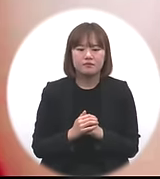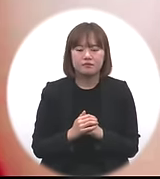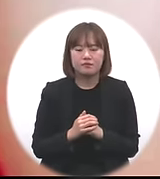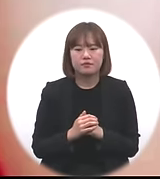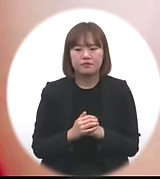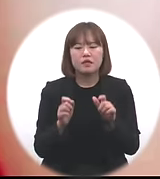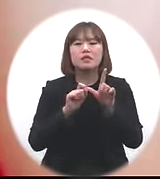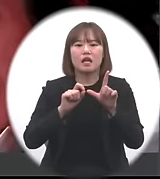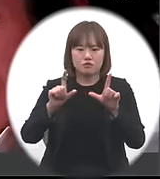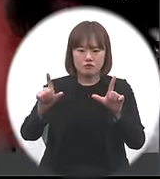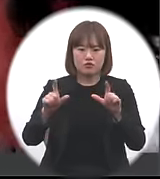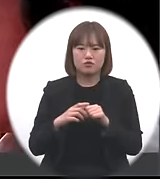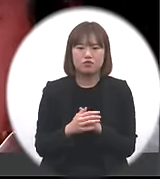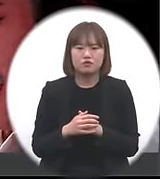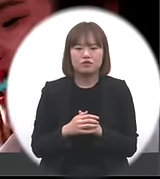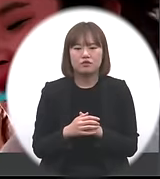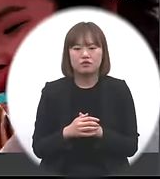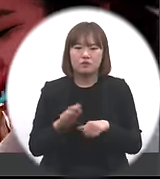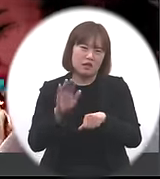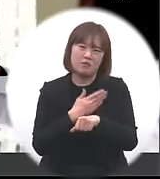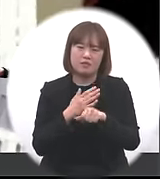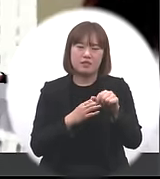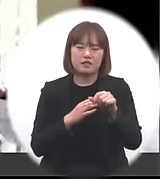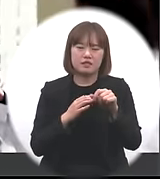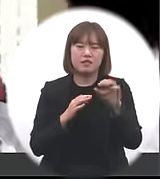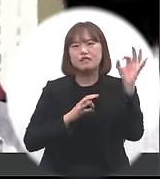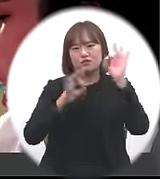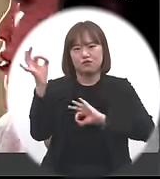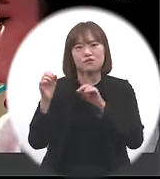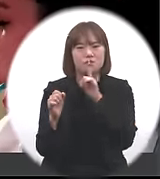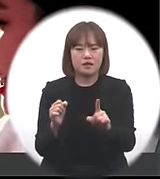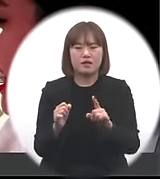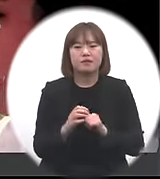그런데 대부분이 이렇게들 열심히들 문지르고 계세요.